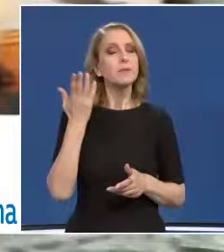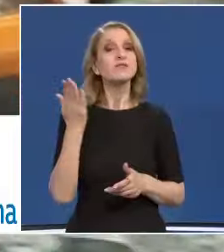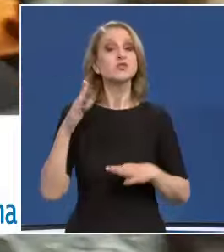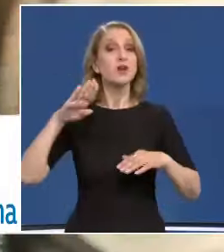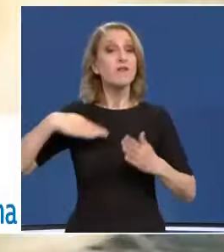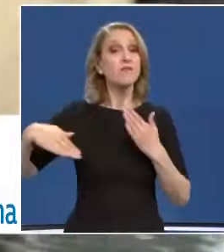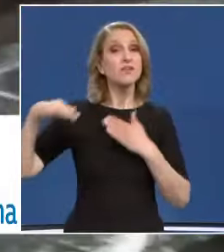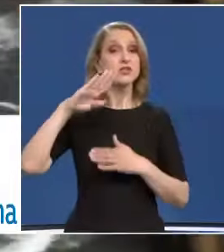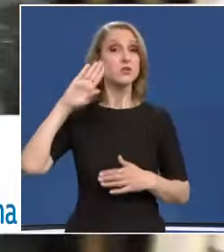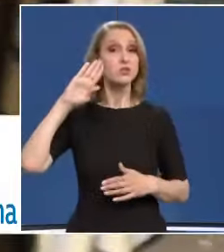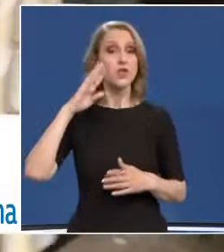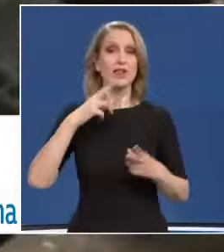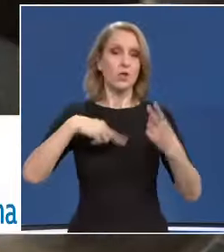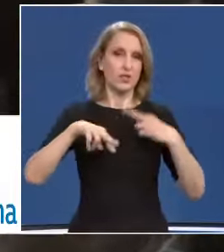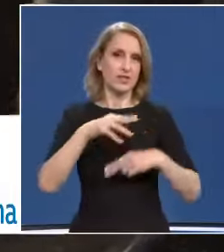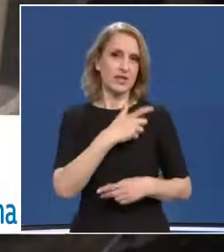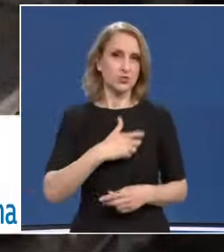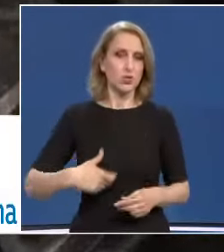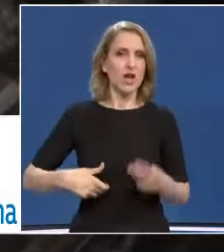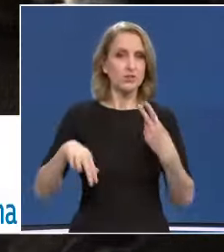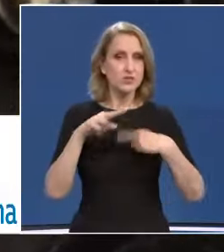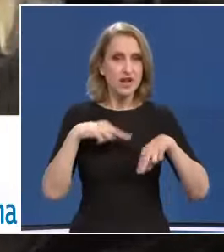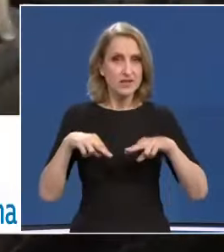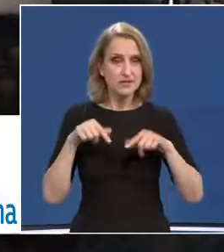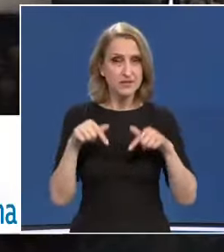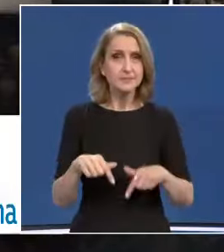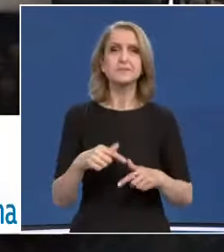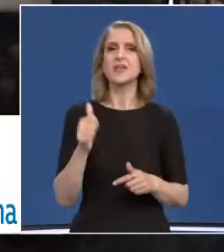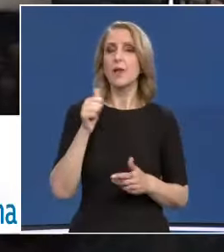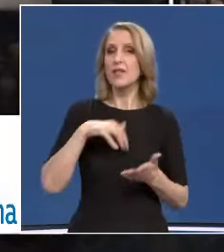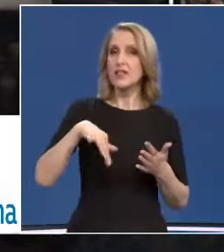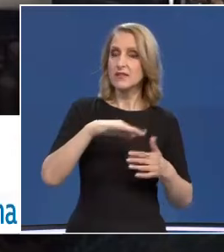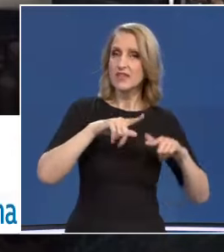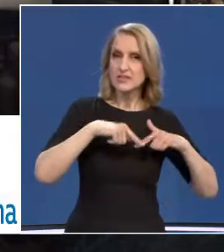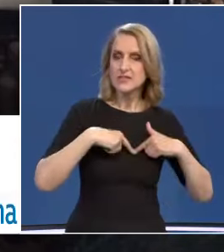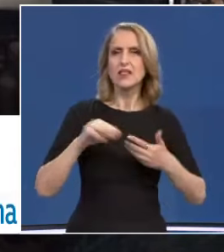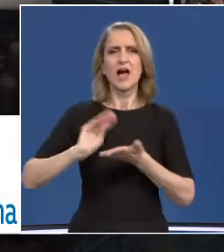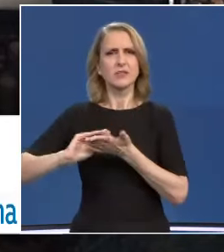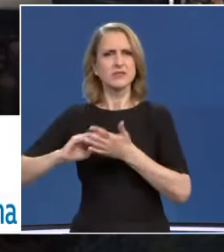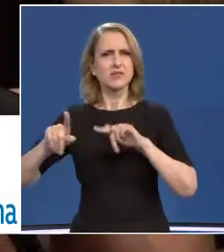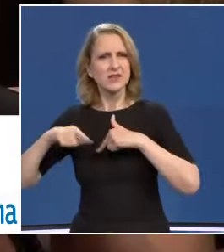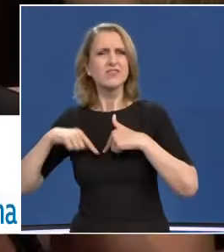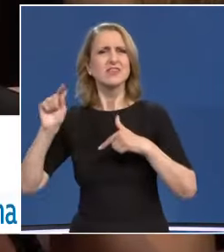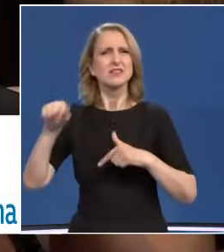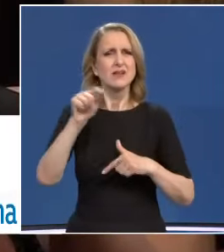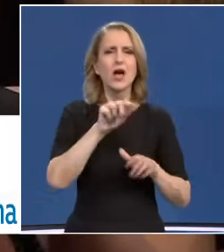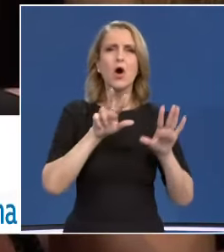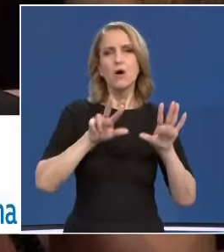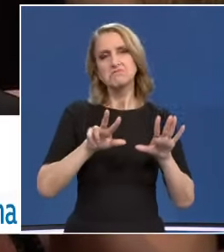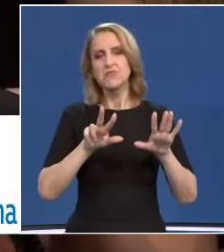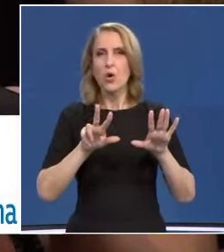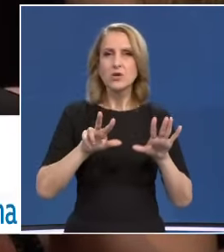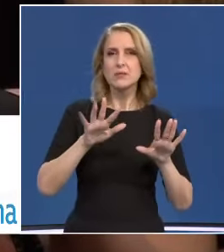следствие. Сред споменатите са и съдии във вече закрития спецсъд, апелативния и административния съд. Около 8-10 имена